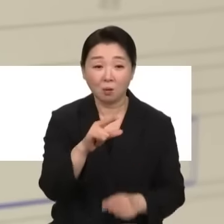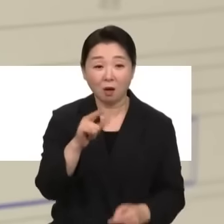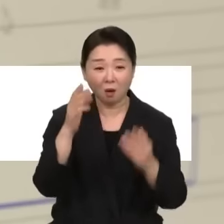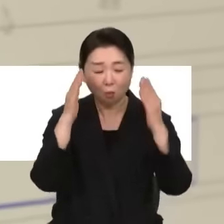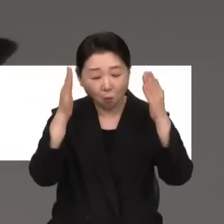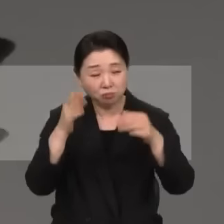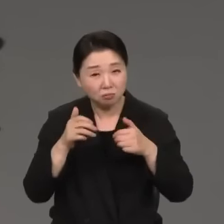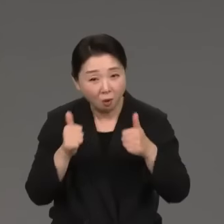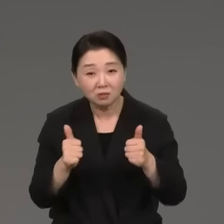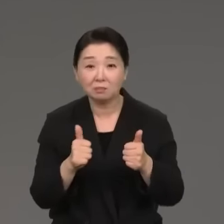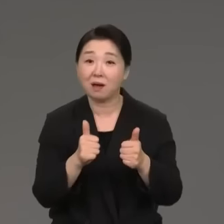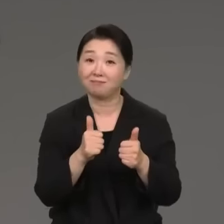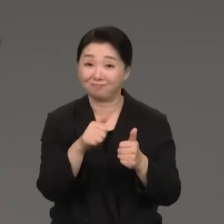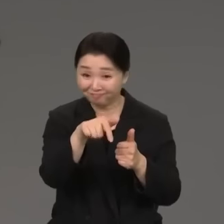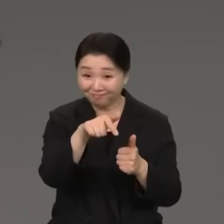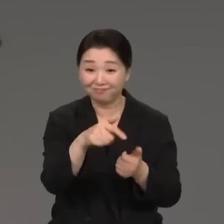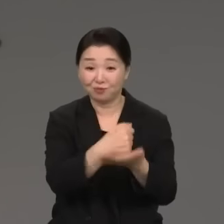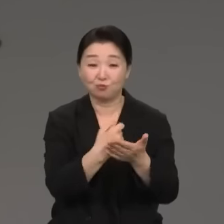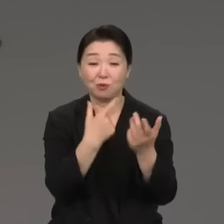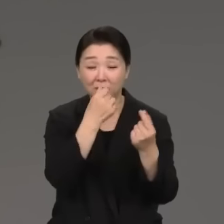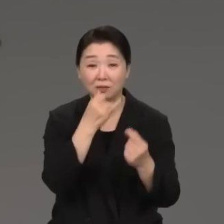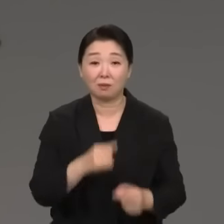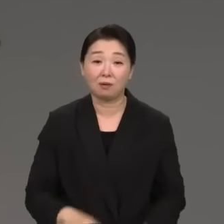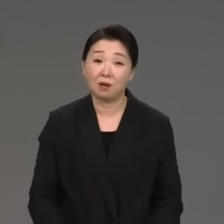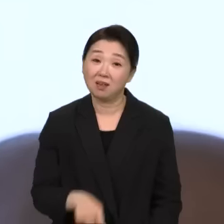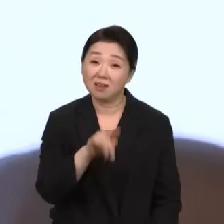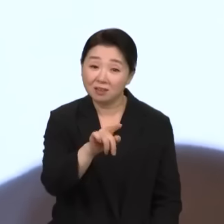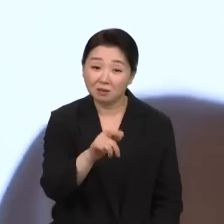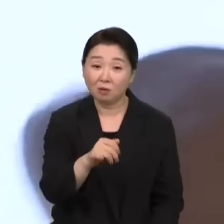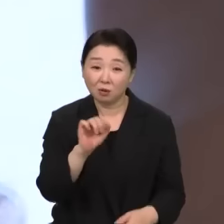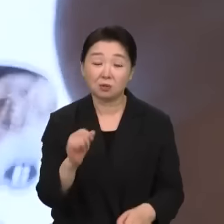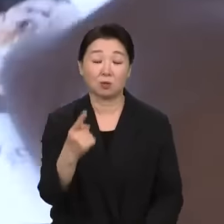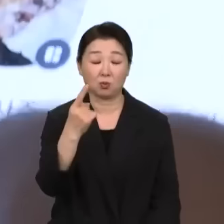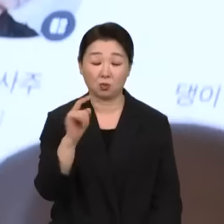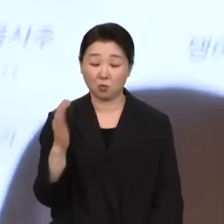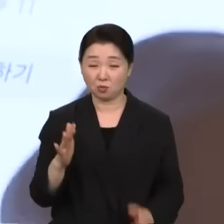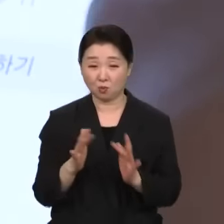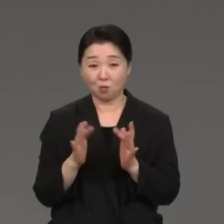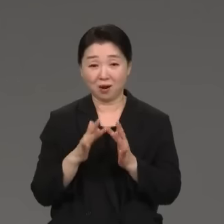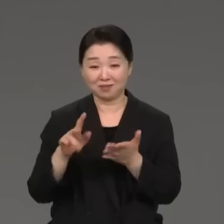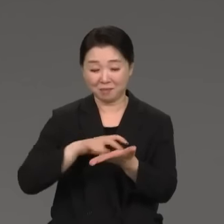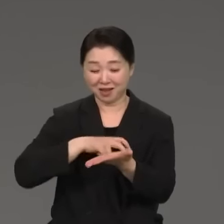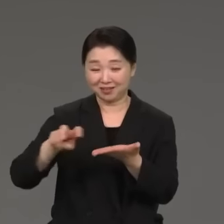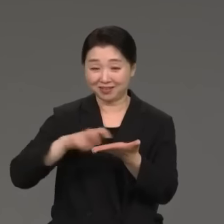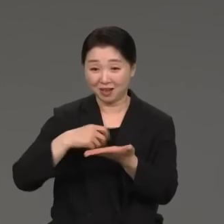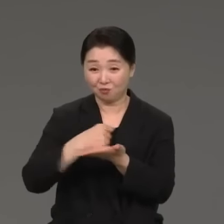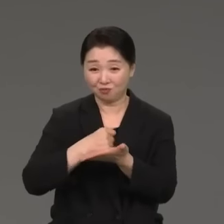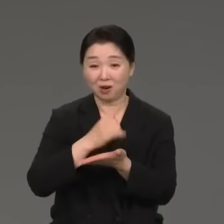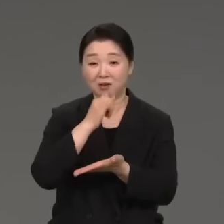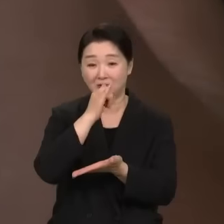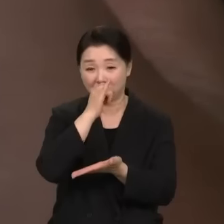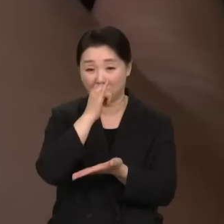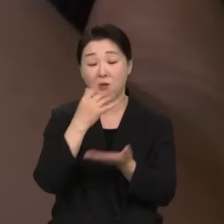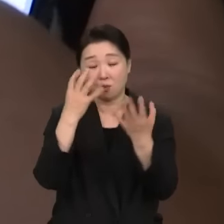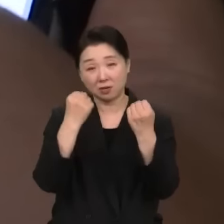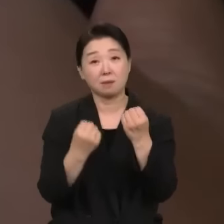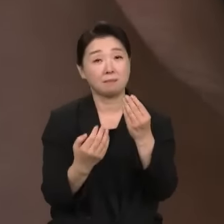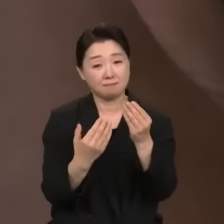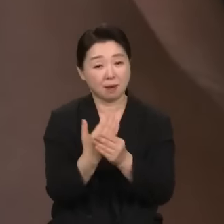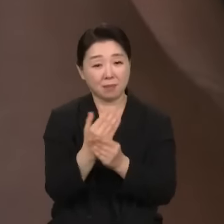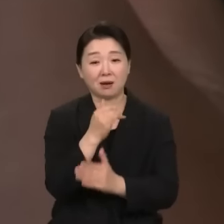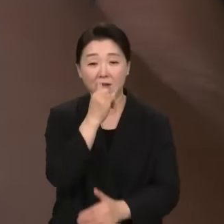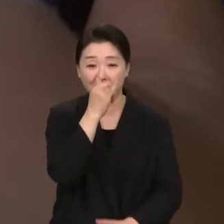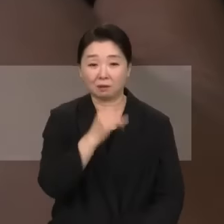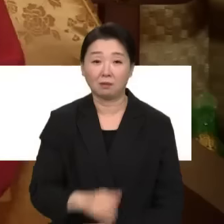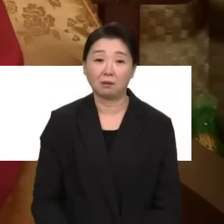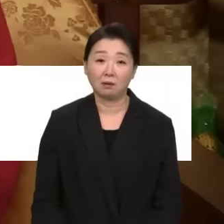하고. 이런 오컬트 열풍을 타고 최근엔 온라인 메신저로 운세를 봐주는 업체도 많이 생겼습니다.